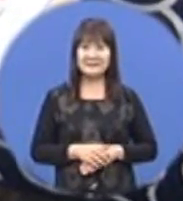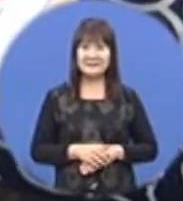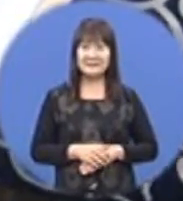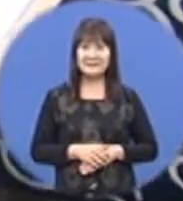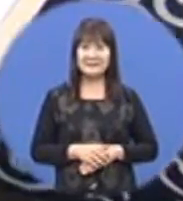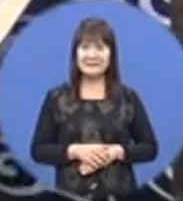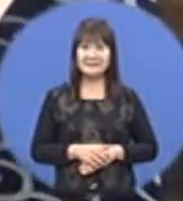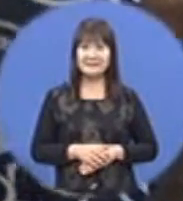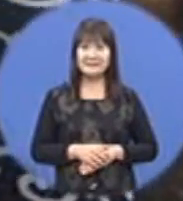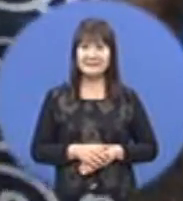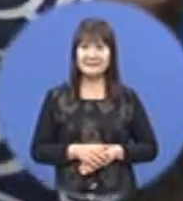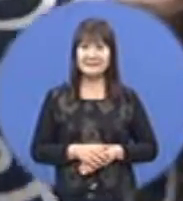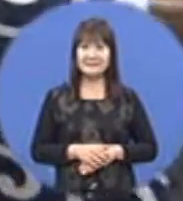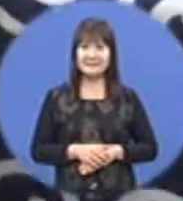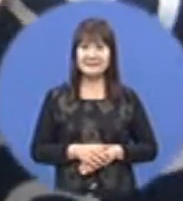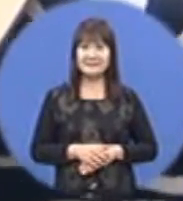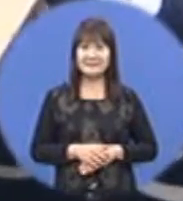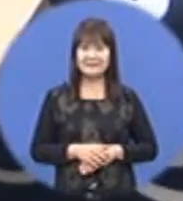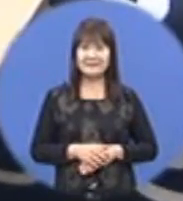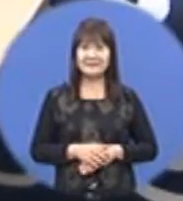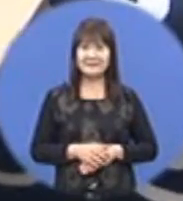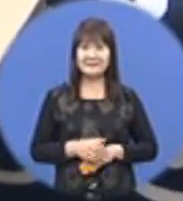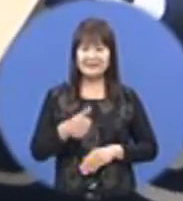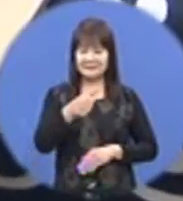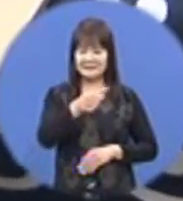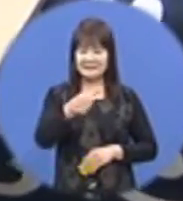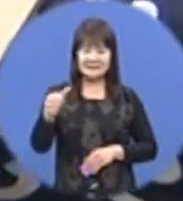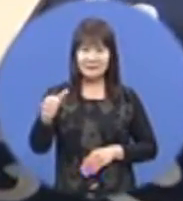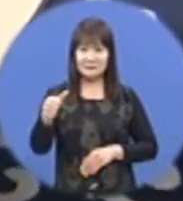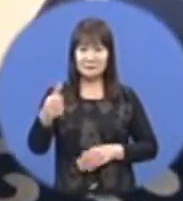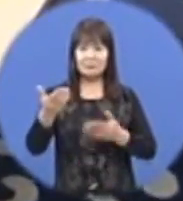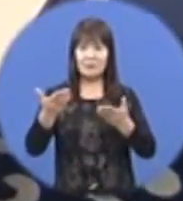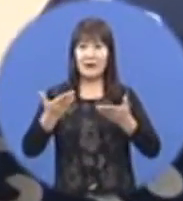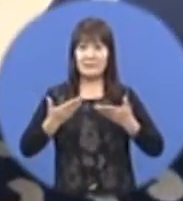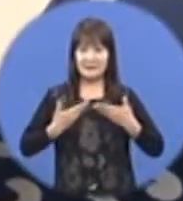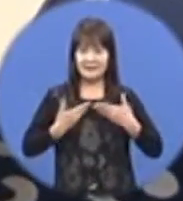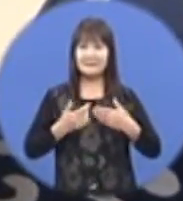い、ありがとうございました。はい、ました。